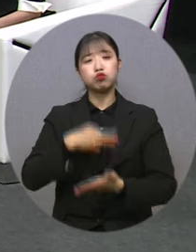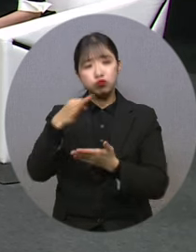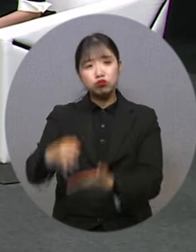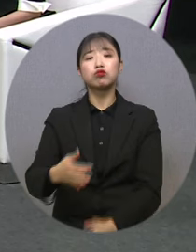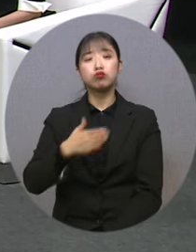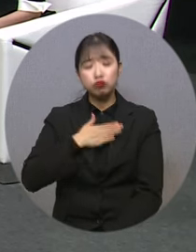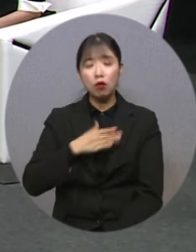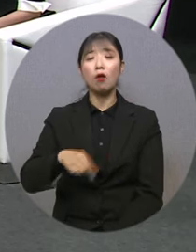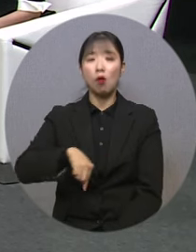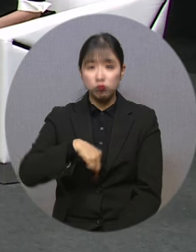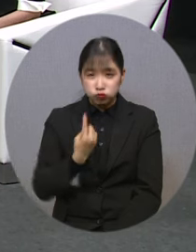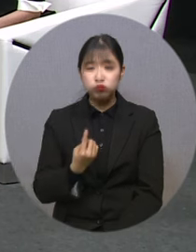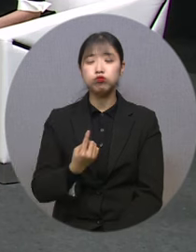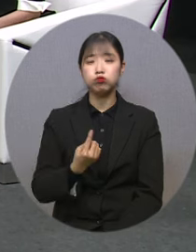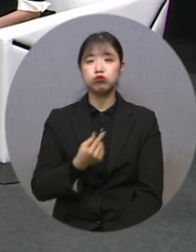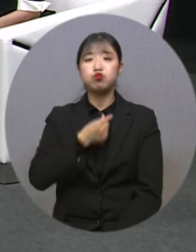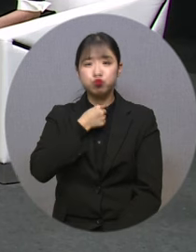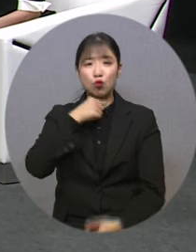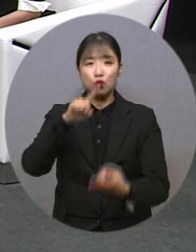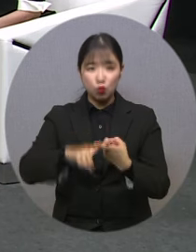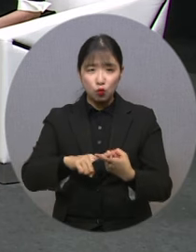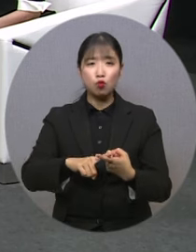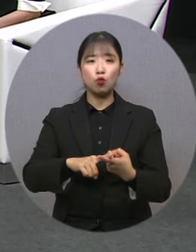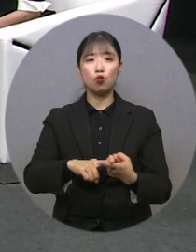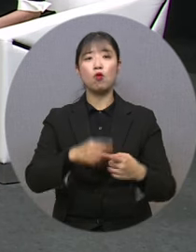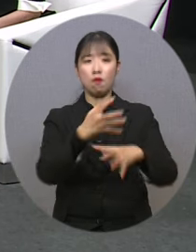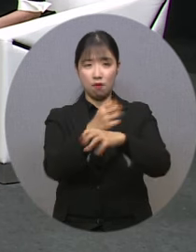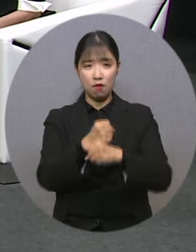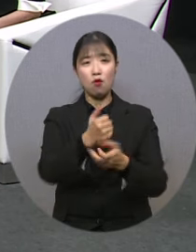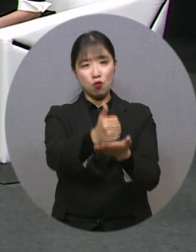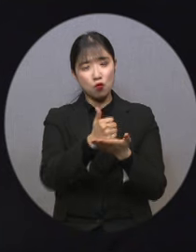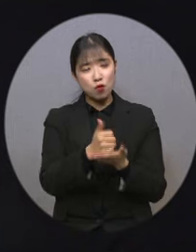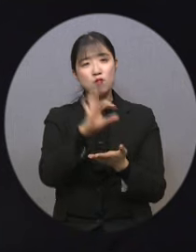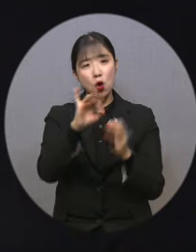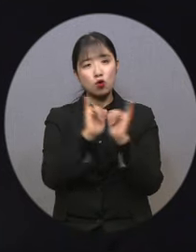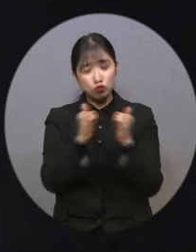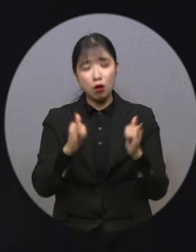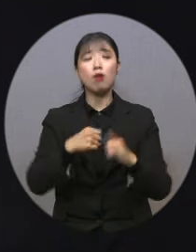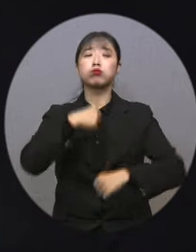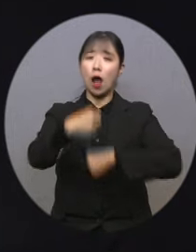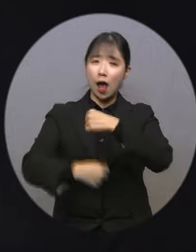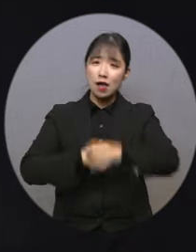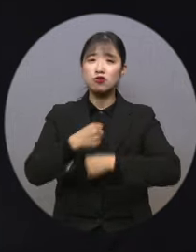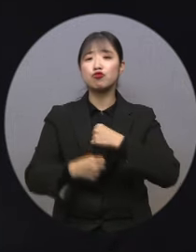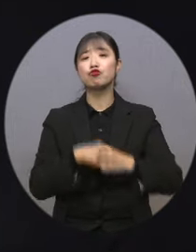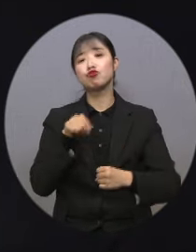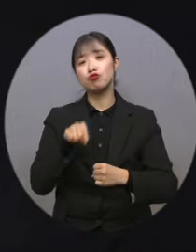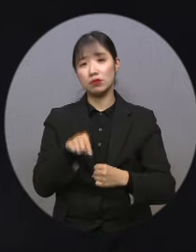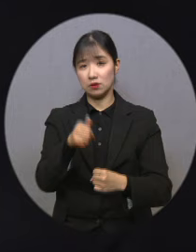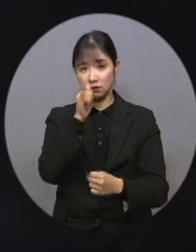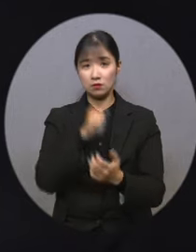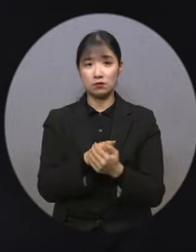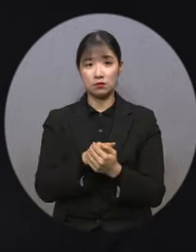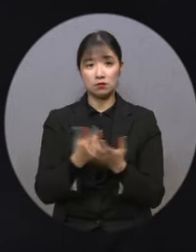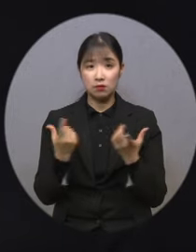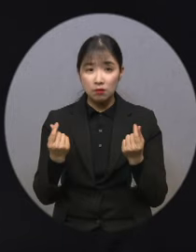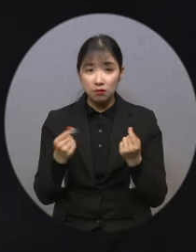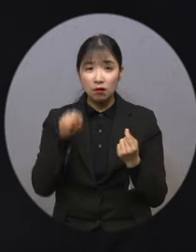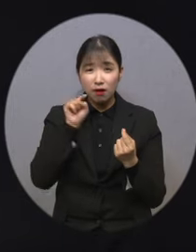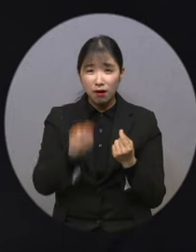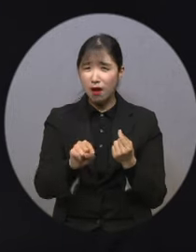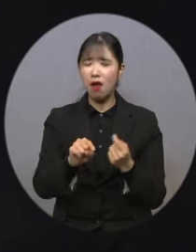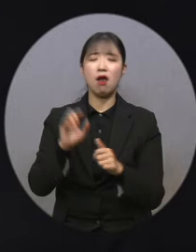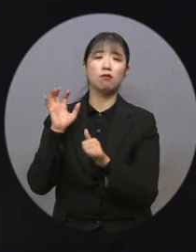극 고객들 고개 약해서 언제 오세요 손님 열매가 언제 오세요 이렇게 받을 수 있어야 된 개 합 자위 원칙 을